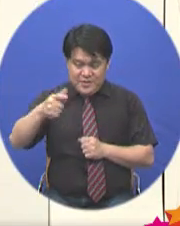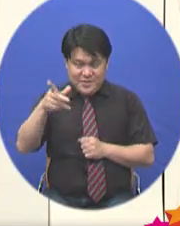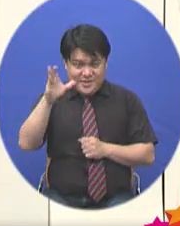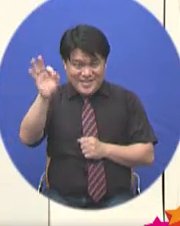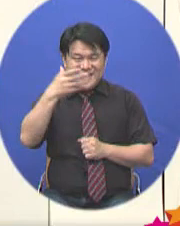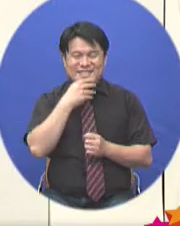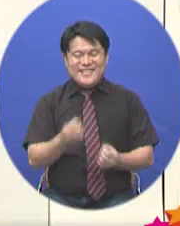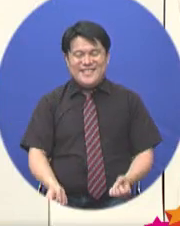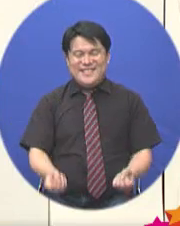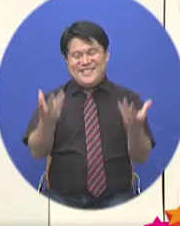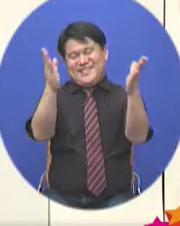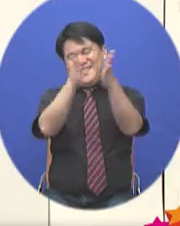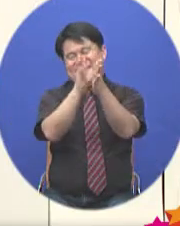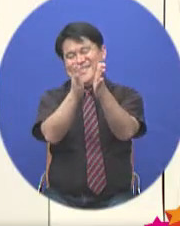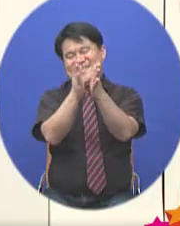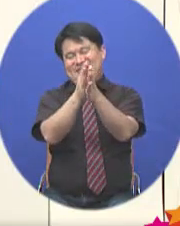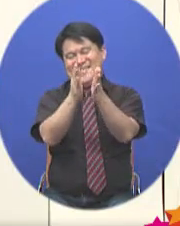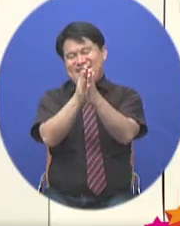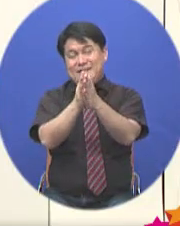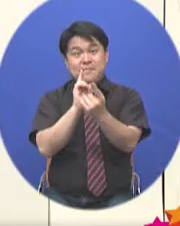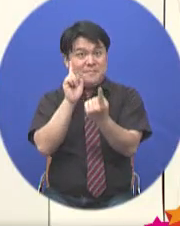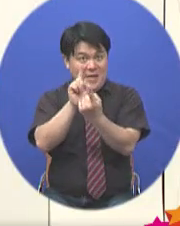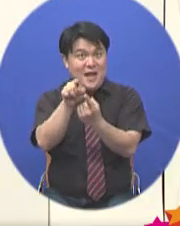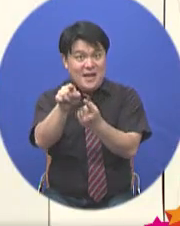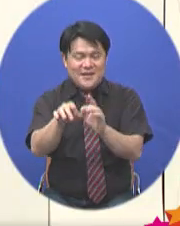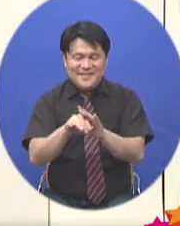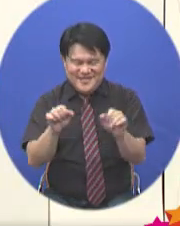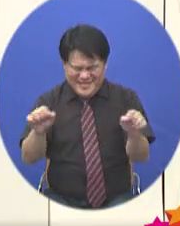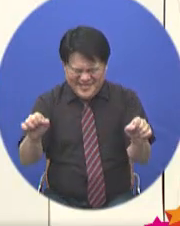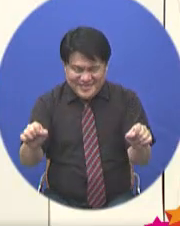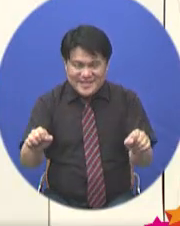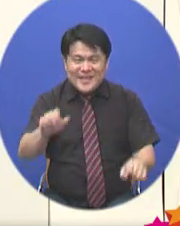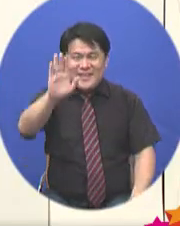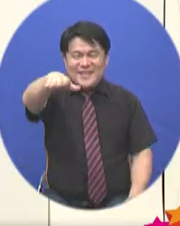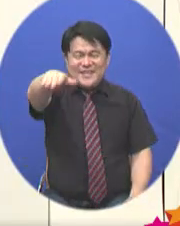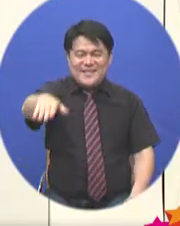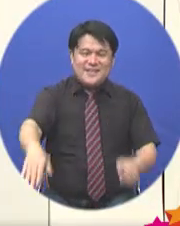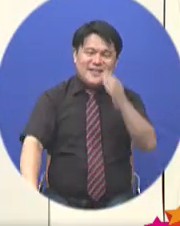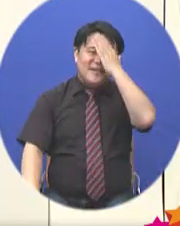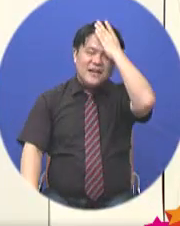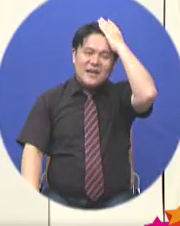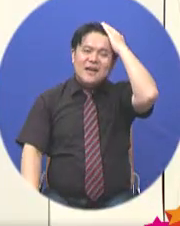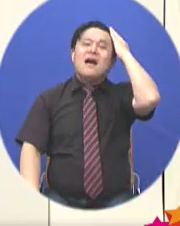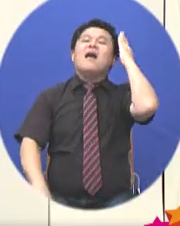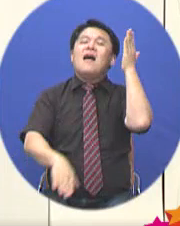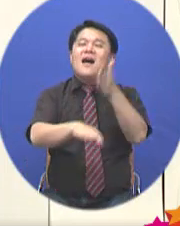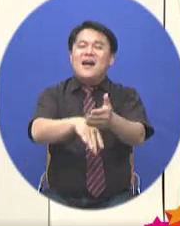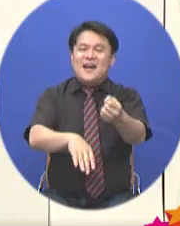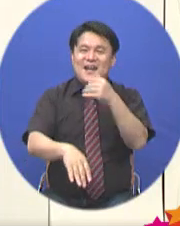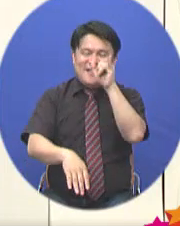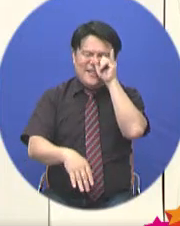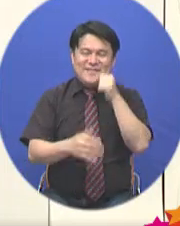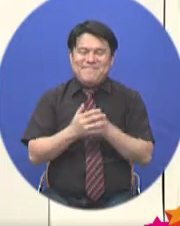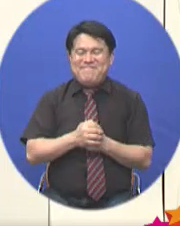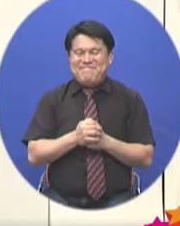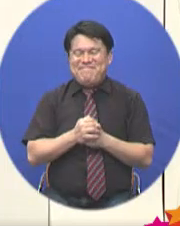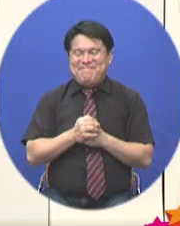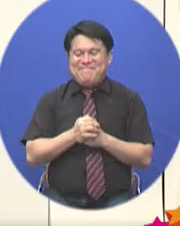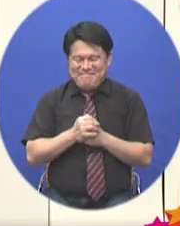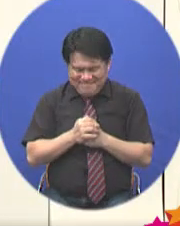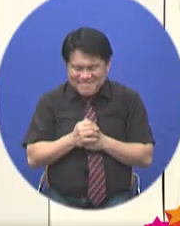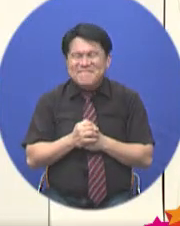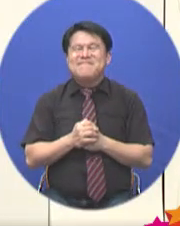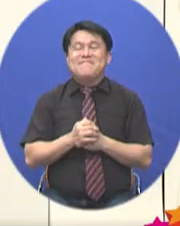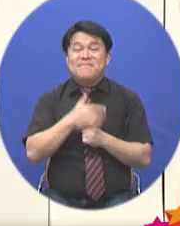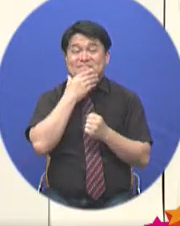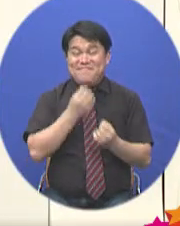윤창님 축하드립니다. 네, 축하드립니다. 만나보겠습니다. 박윤창님. 아, 예, 감사합니다. 예. 네,